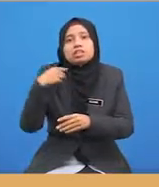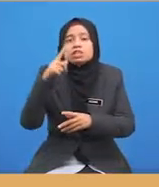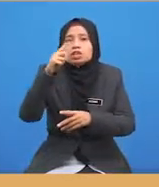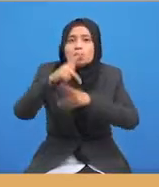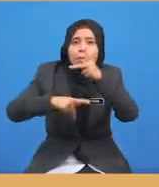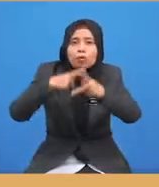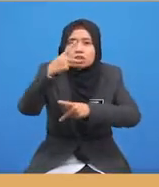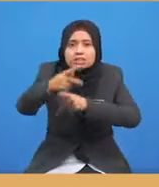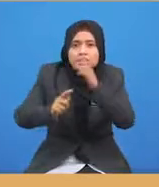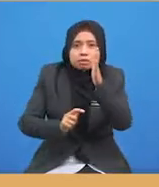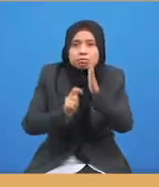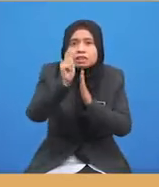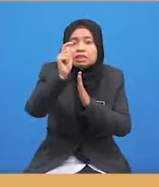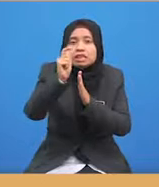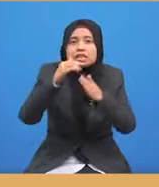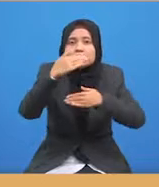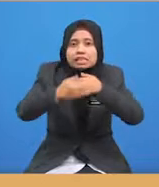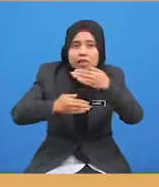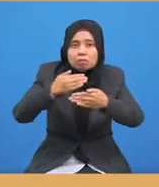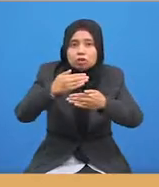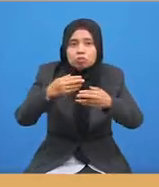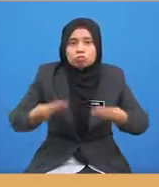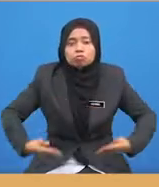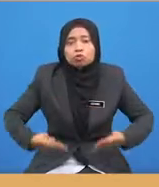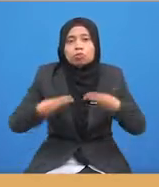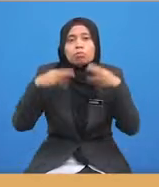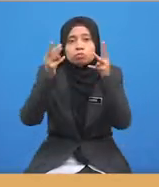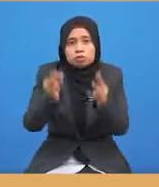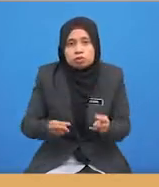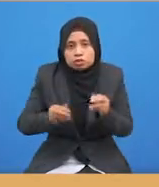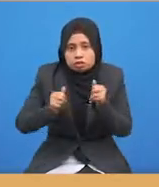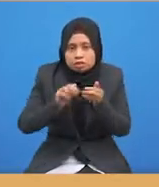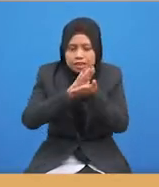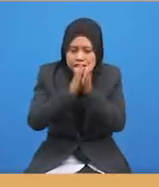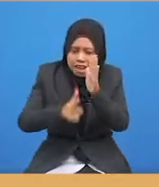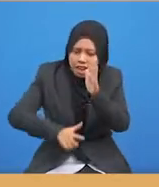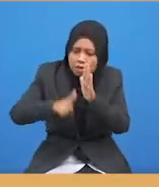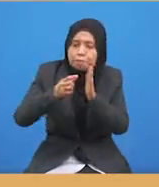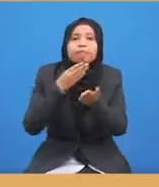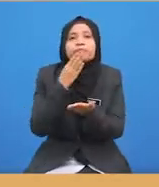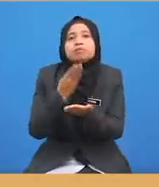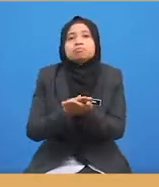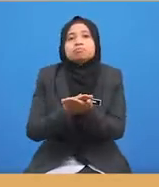proses meningkatkan kemajuan kehidupan manusia menjadi lebih baik.